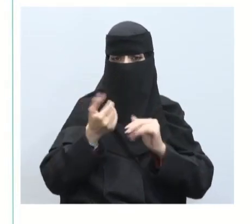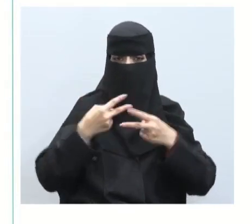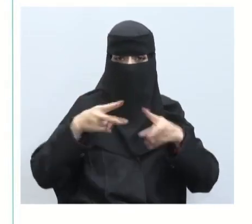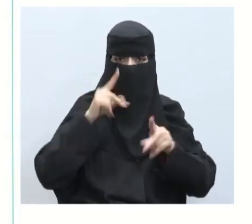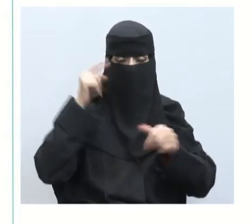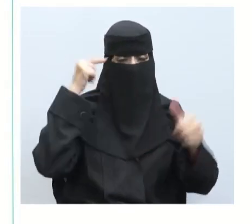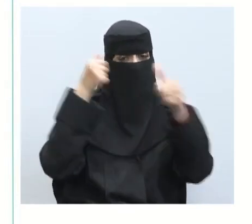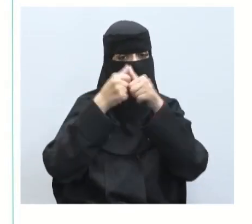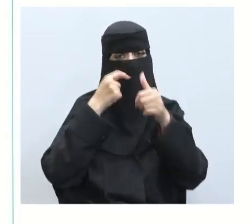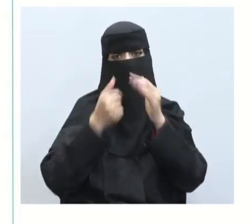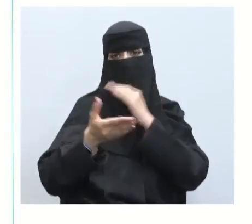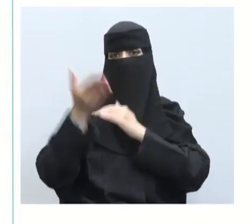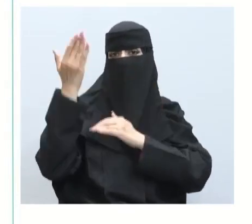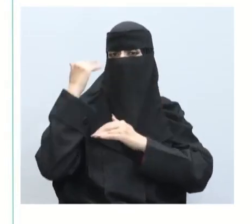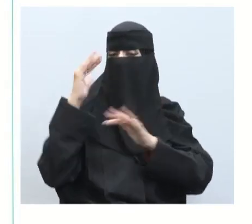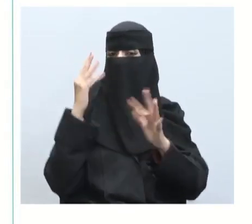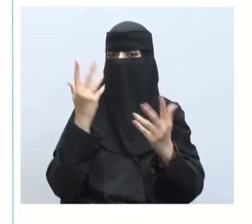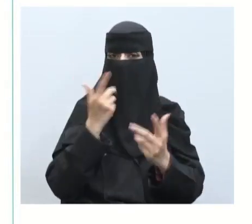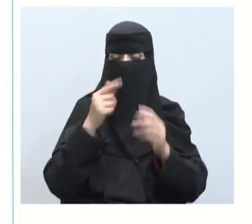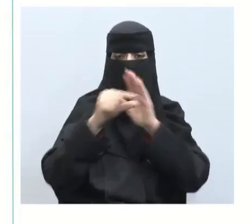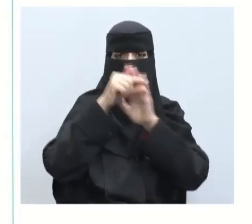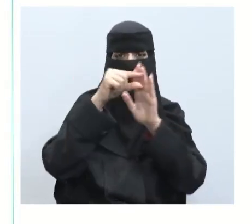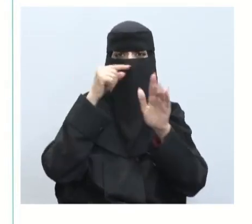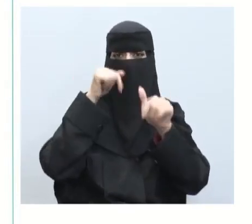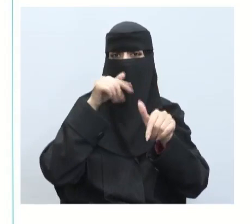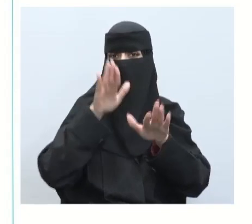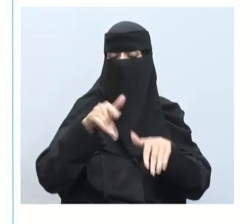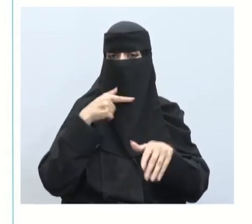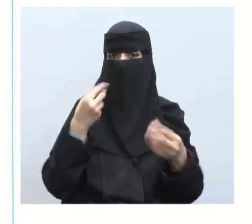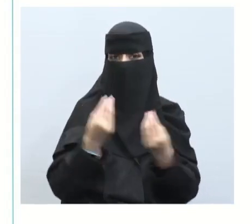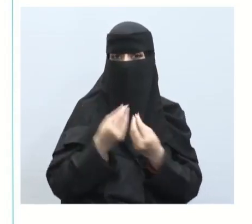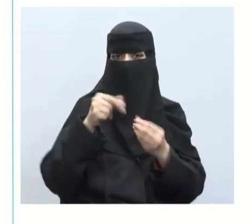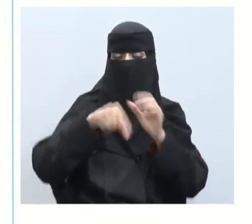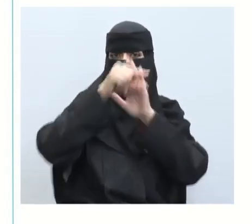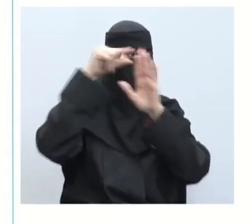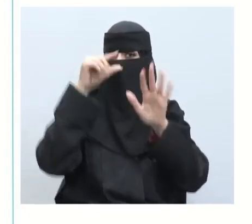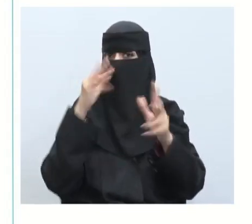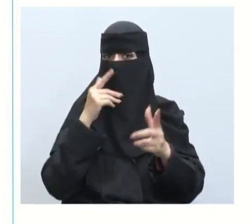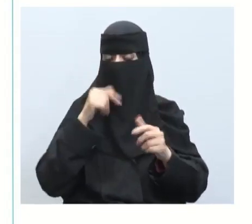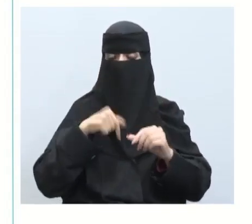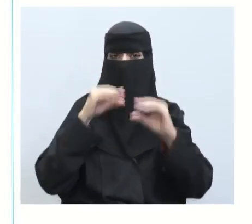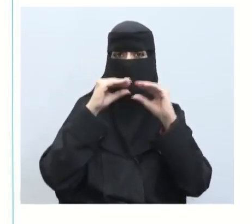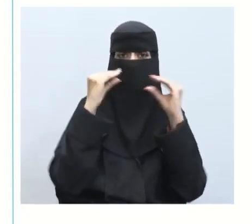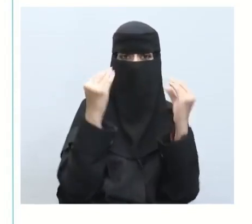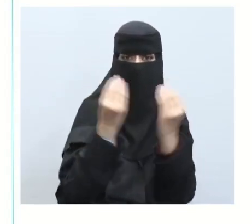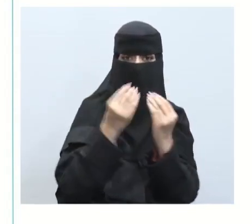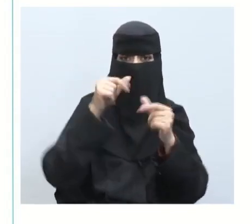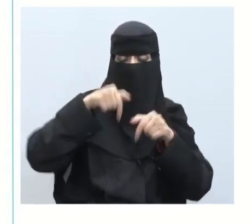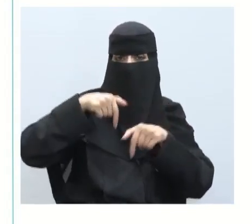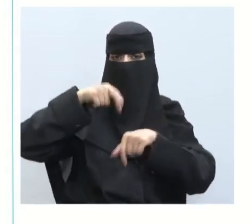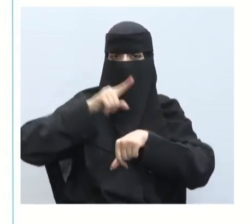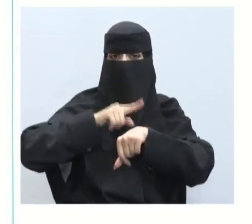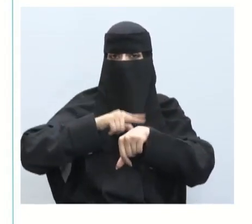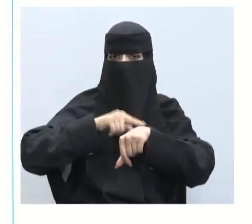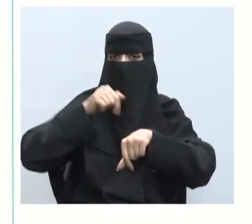دعونا نستذكر الدرس الماضي او السابق والذي كان بعنوان الاداره في القرن